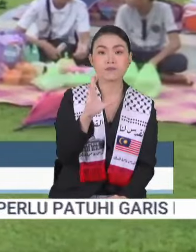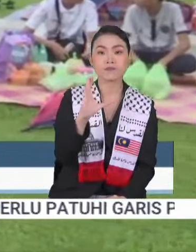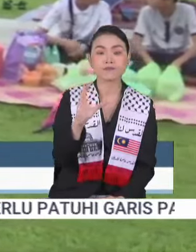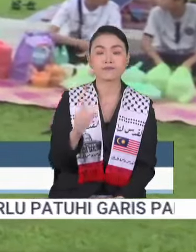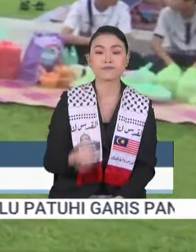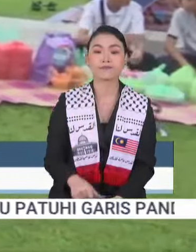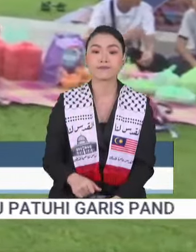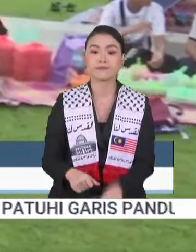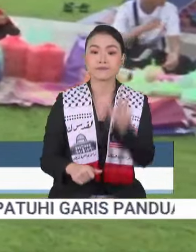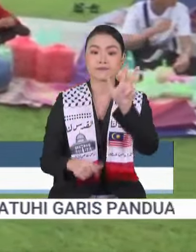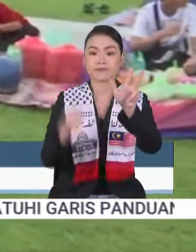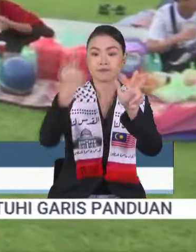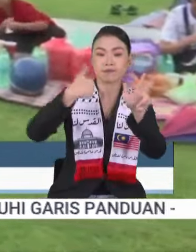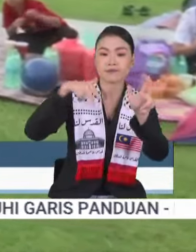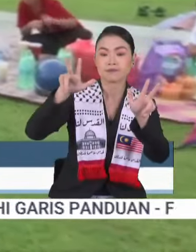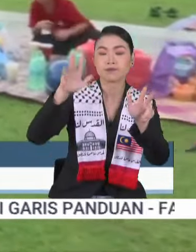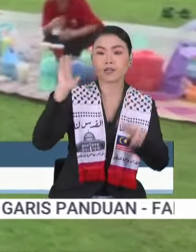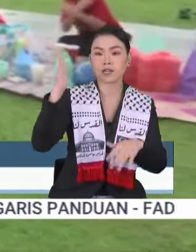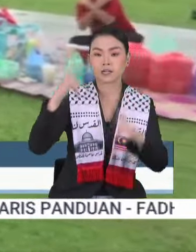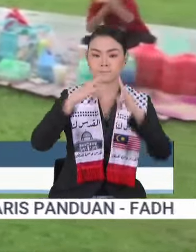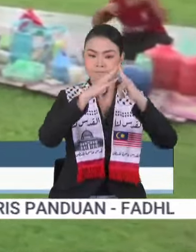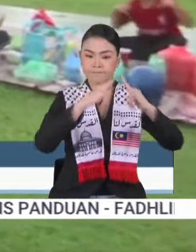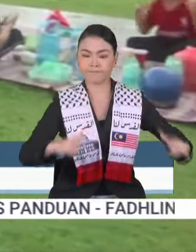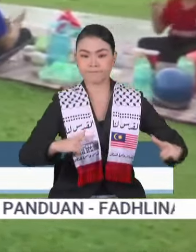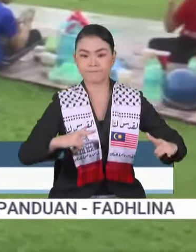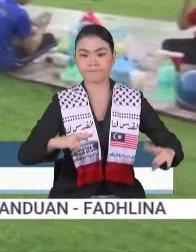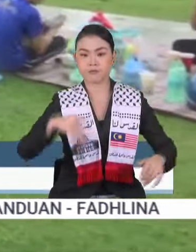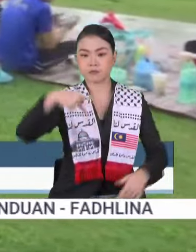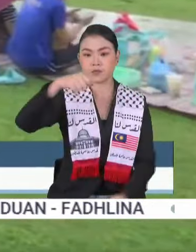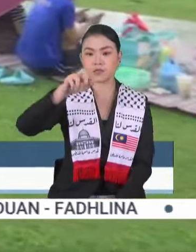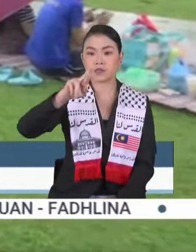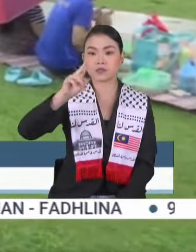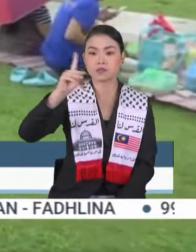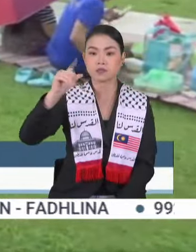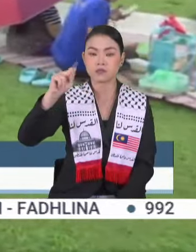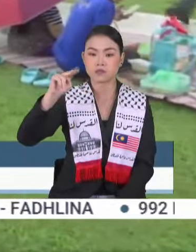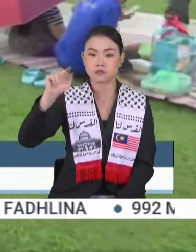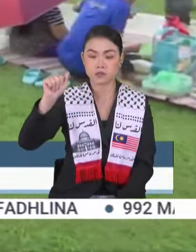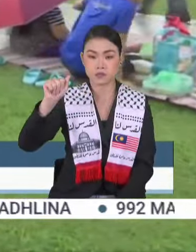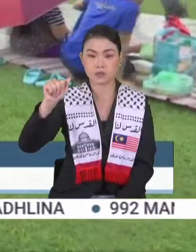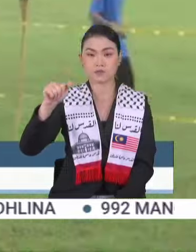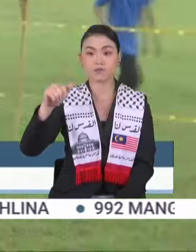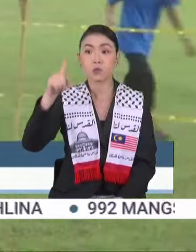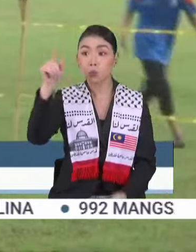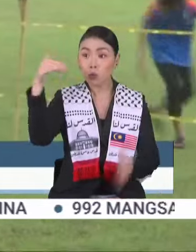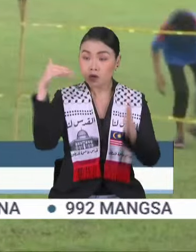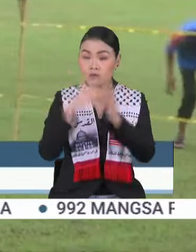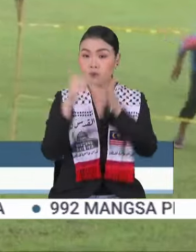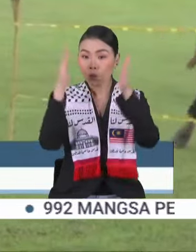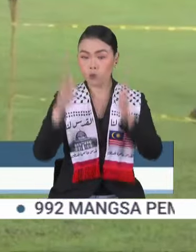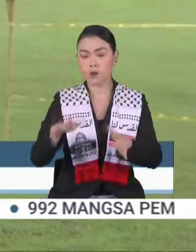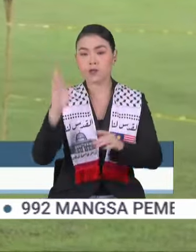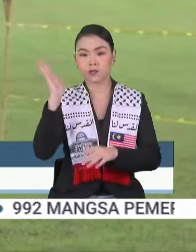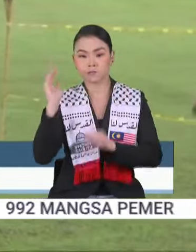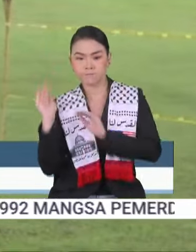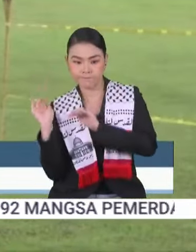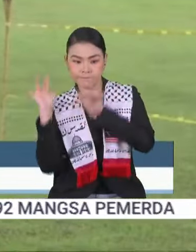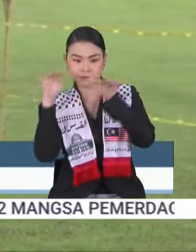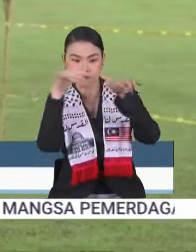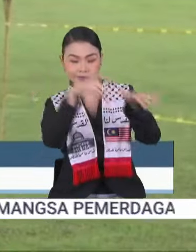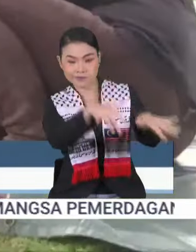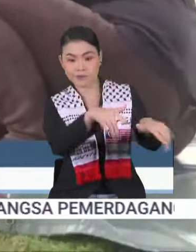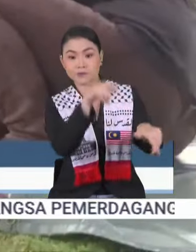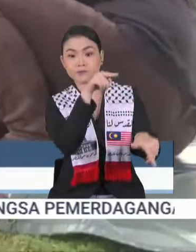Mac program tahunan sungk perdana akan diadakan dengan jangkaan seramai 10 r000 orang akan hadir ke program berbuka puasa secara santai di